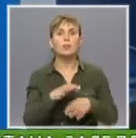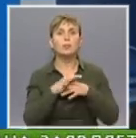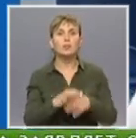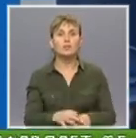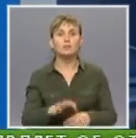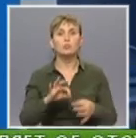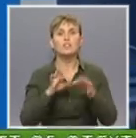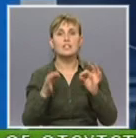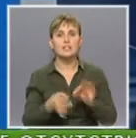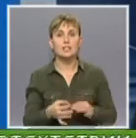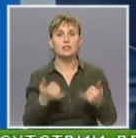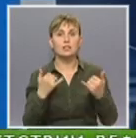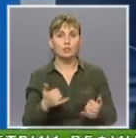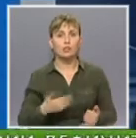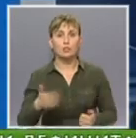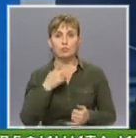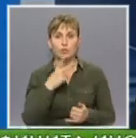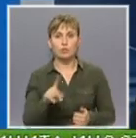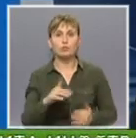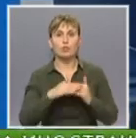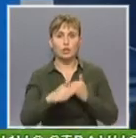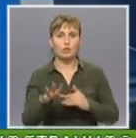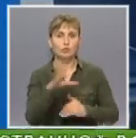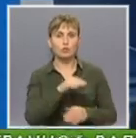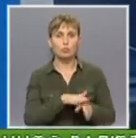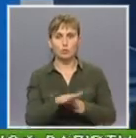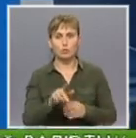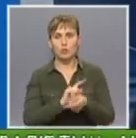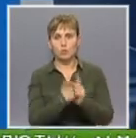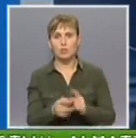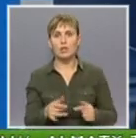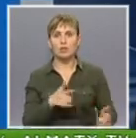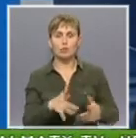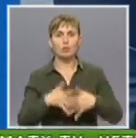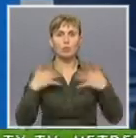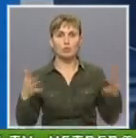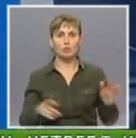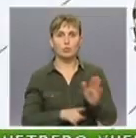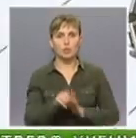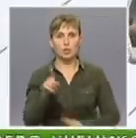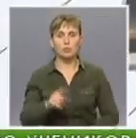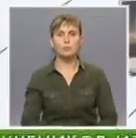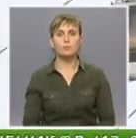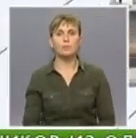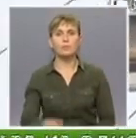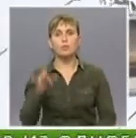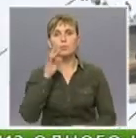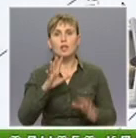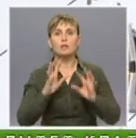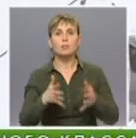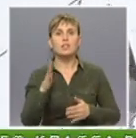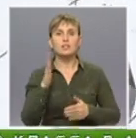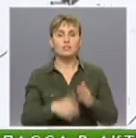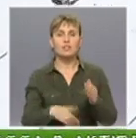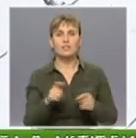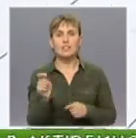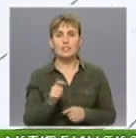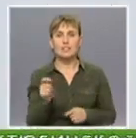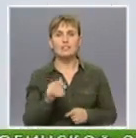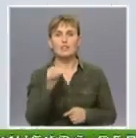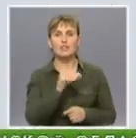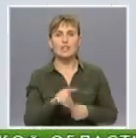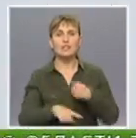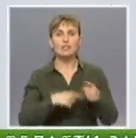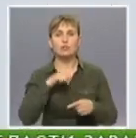проведение универсиады. Сегодня мы видим, что арена полностью преобразилась и готова к большому старту. Чемпионат мира завершится в воскресенье. В